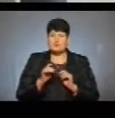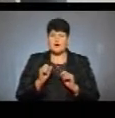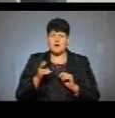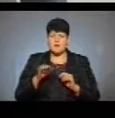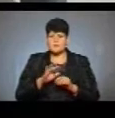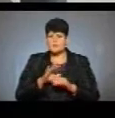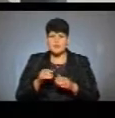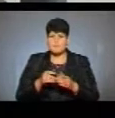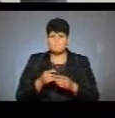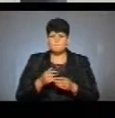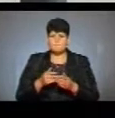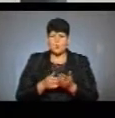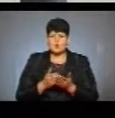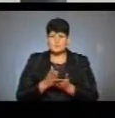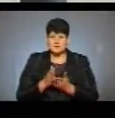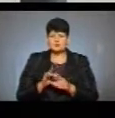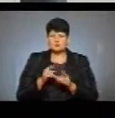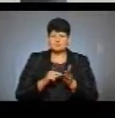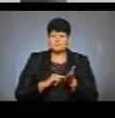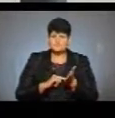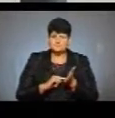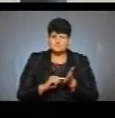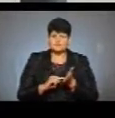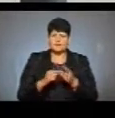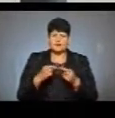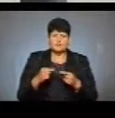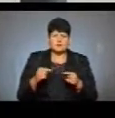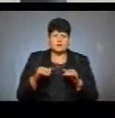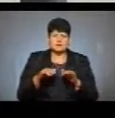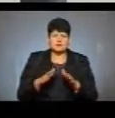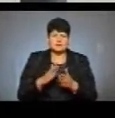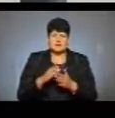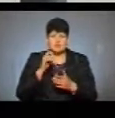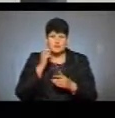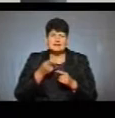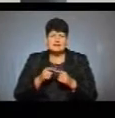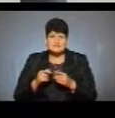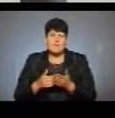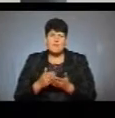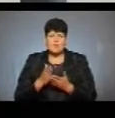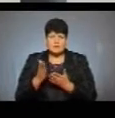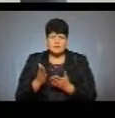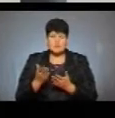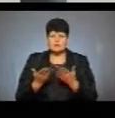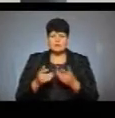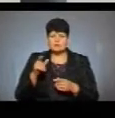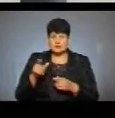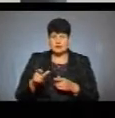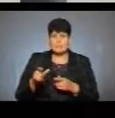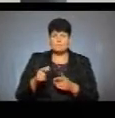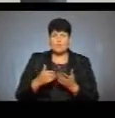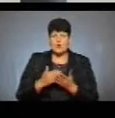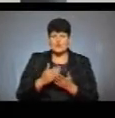не політична, чому ми на цьому наголосили? Взагалі, будь-які процеси, які відбуваються в країні, це політика. Тому що, якщо людина політично грамотна, вона розуміє,